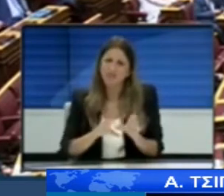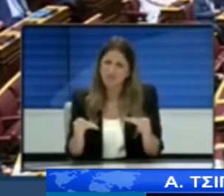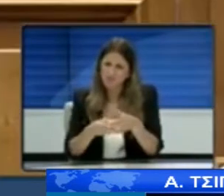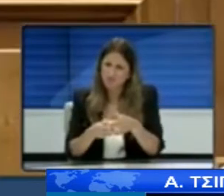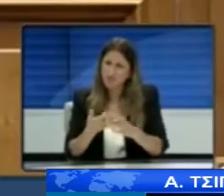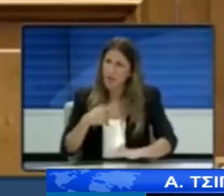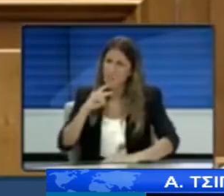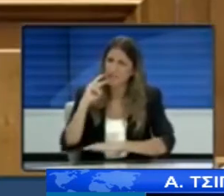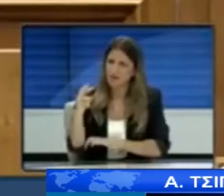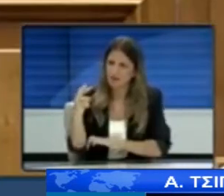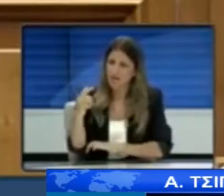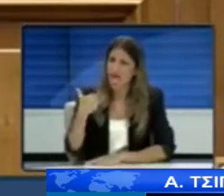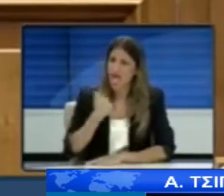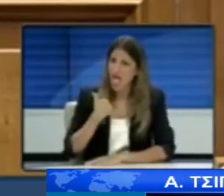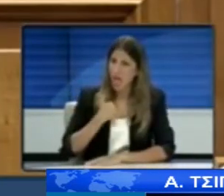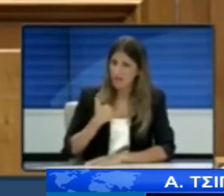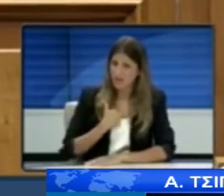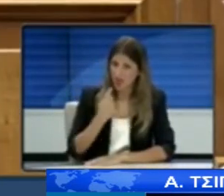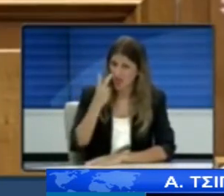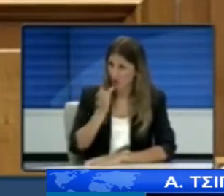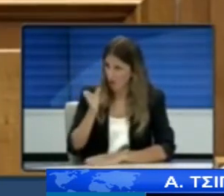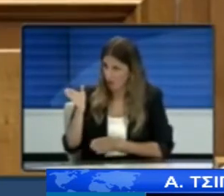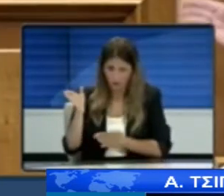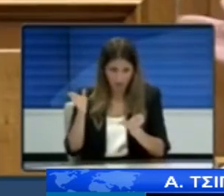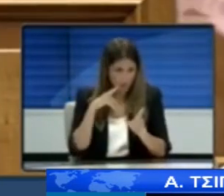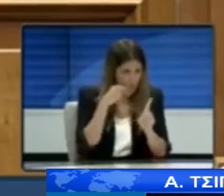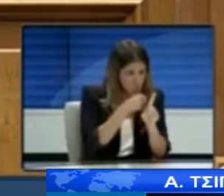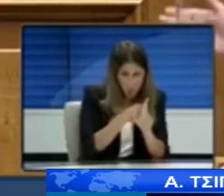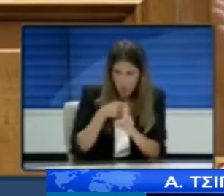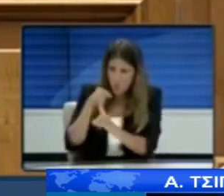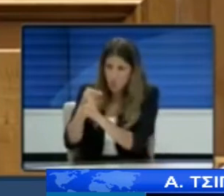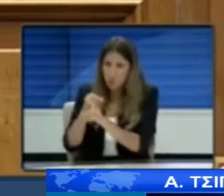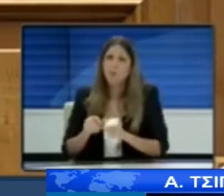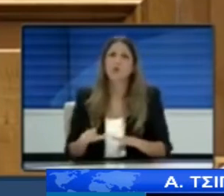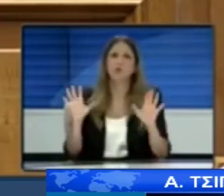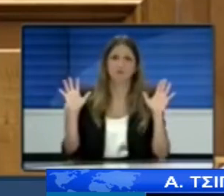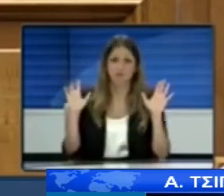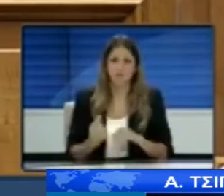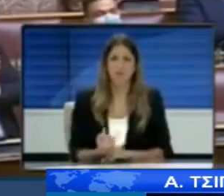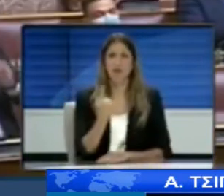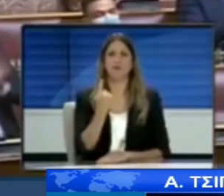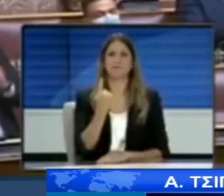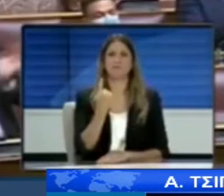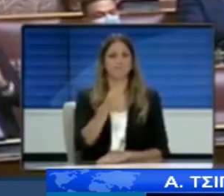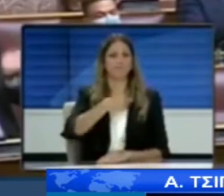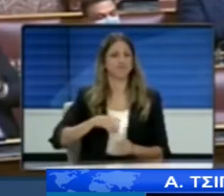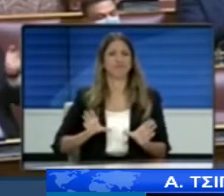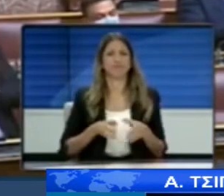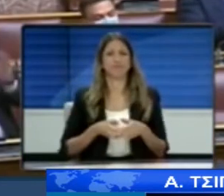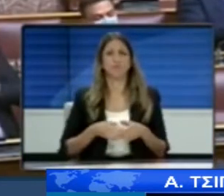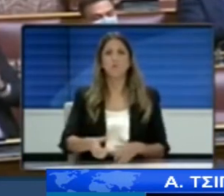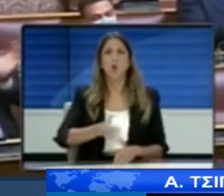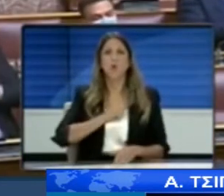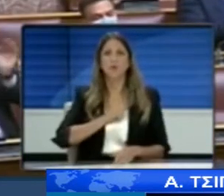αγώνα. Εμείς κάνουμε μονομέτωπο αγώνα απέναντι στη Νέα Δημοκρατία. Γιατί αυτή η